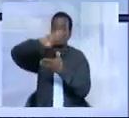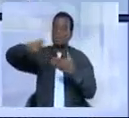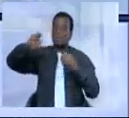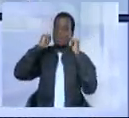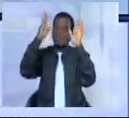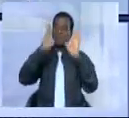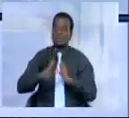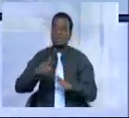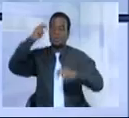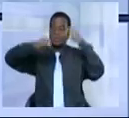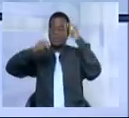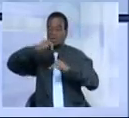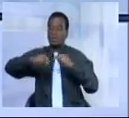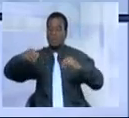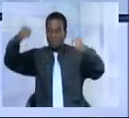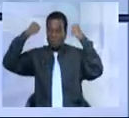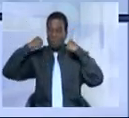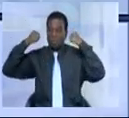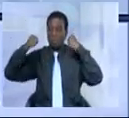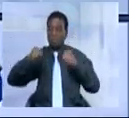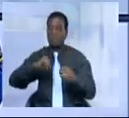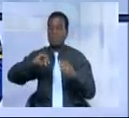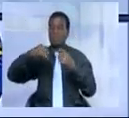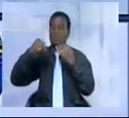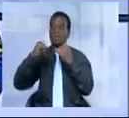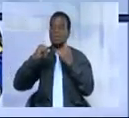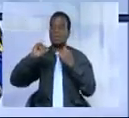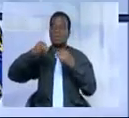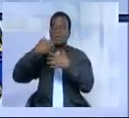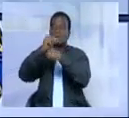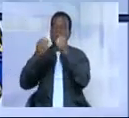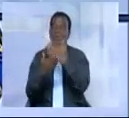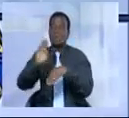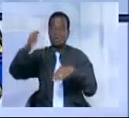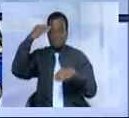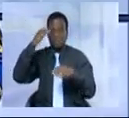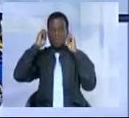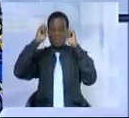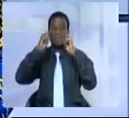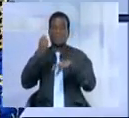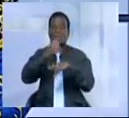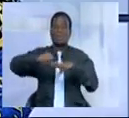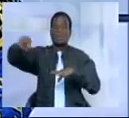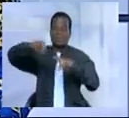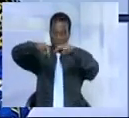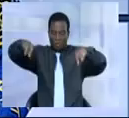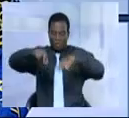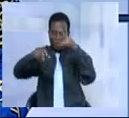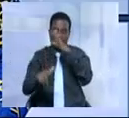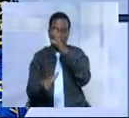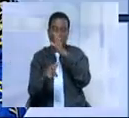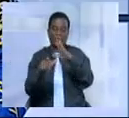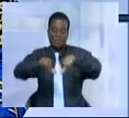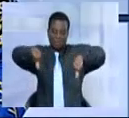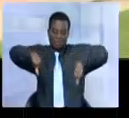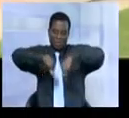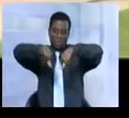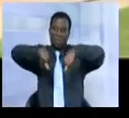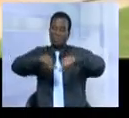compétitions sportives et socioculturelles initiées par le ministère de l'Enseignement supérieur et de la Recherche scientifique. Christelle Ménand.